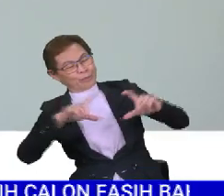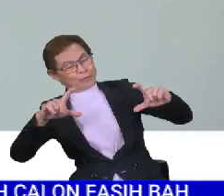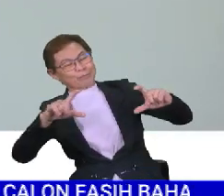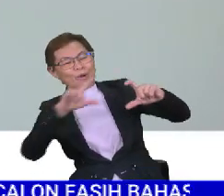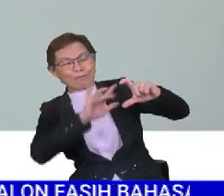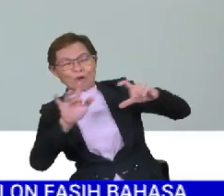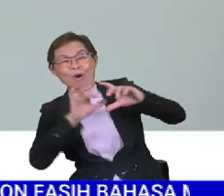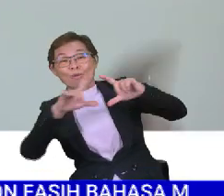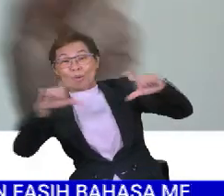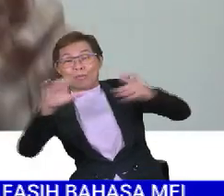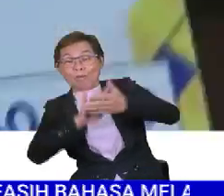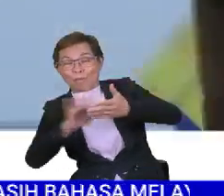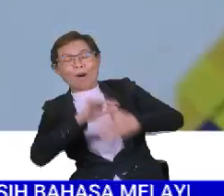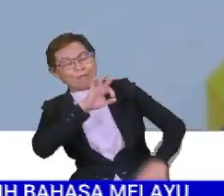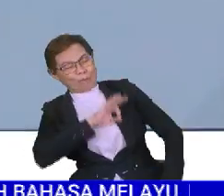peranti tersebut.